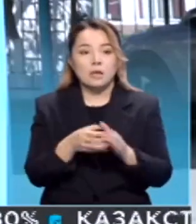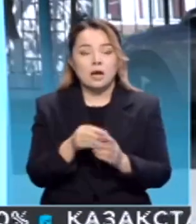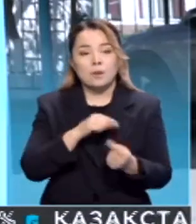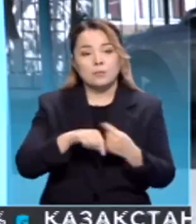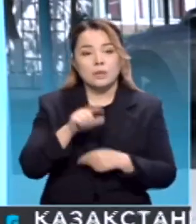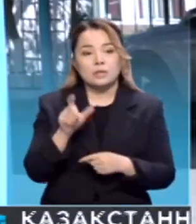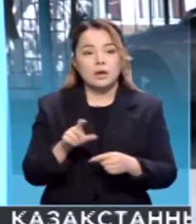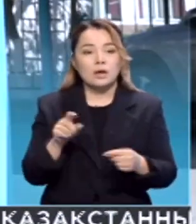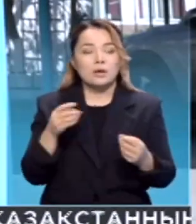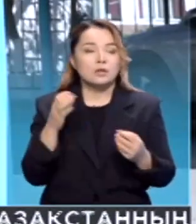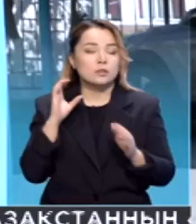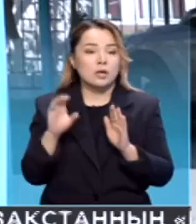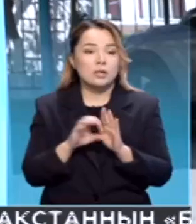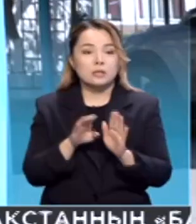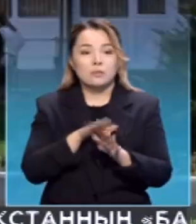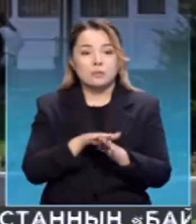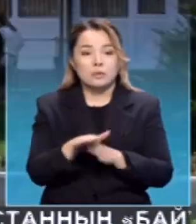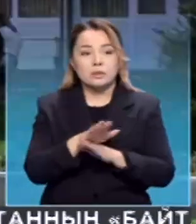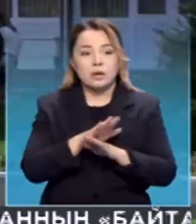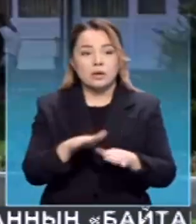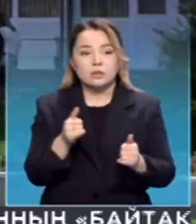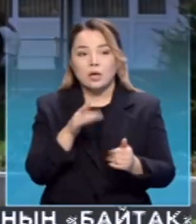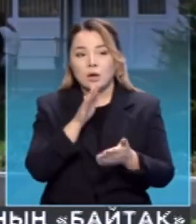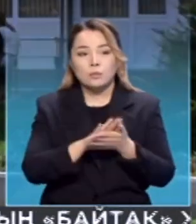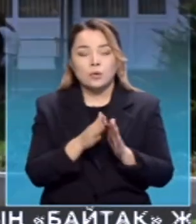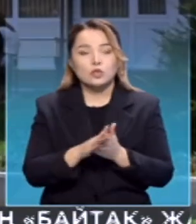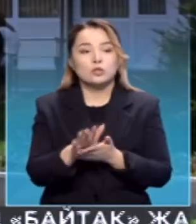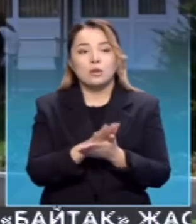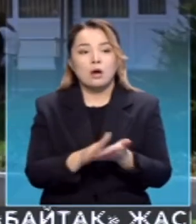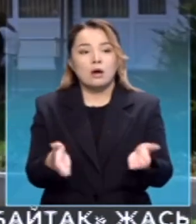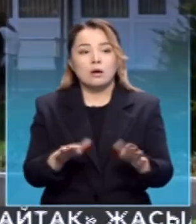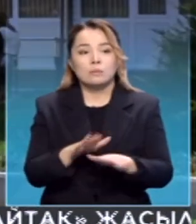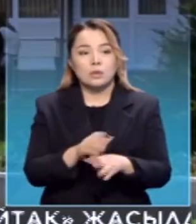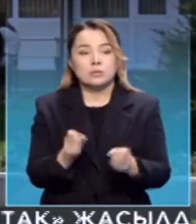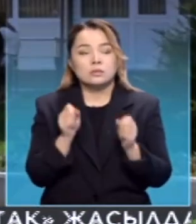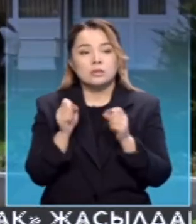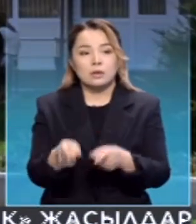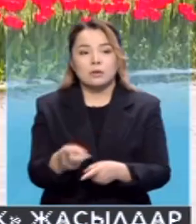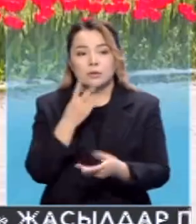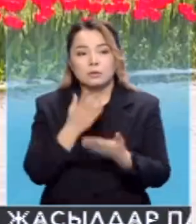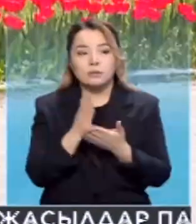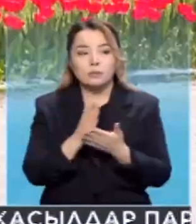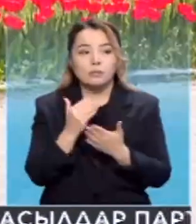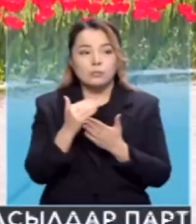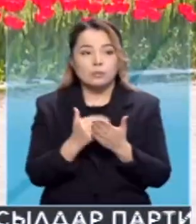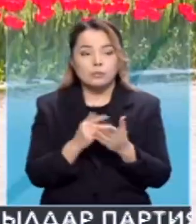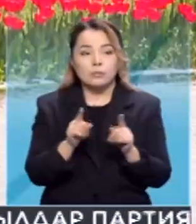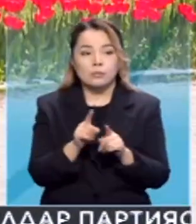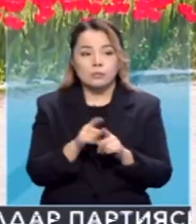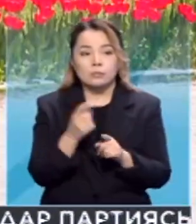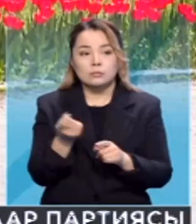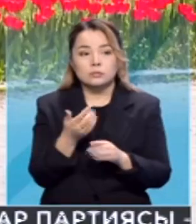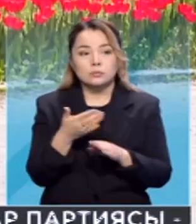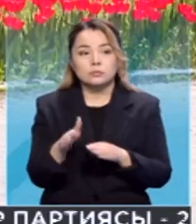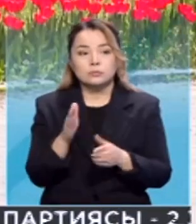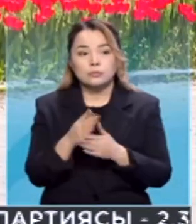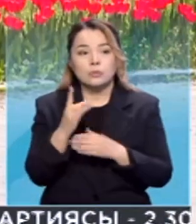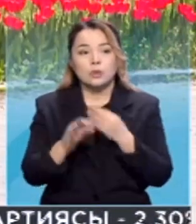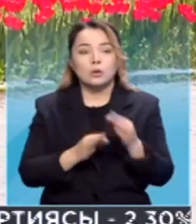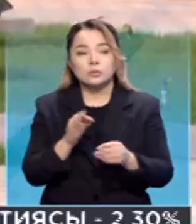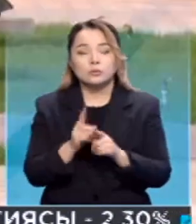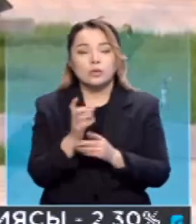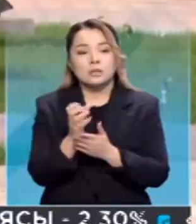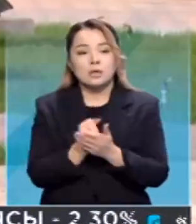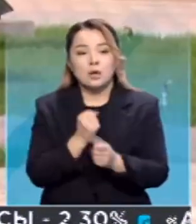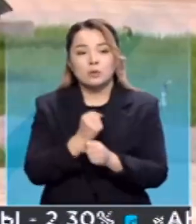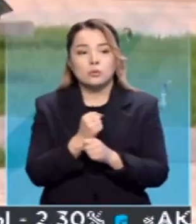kasıpker erijege bağınbay sol günkü tamaktan eş närse qaldırmay tögüp tastağan. Zaŋ boyunşa onun az ғана бөлігі бір тәулікке дейін